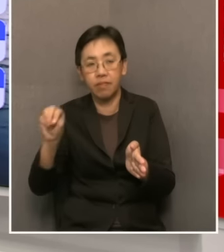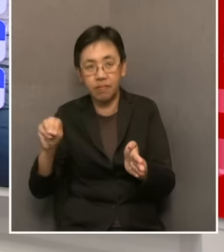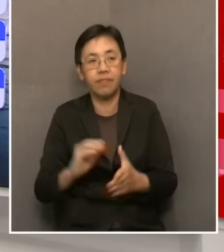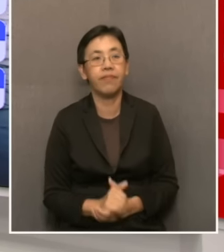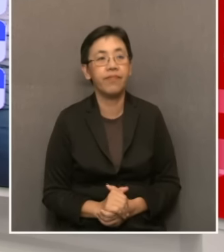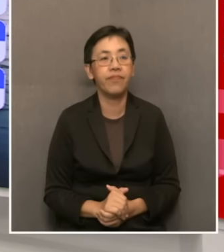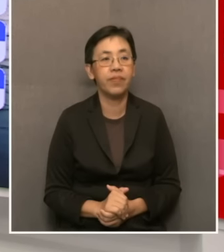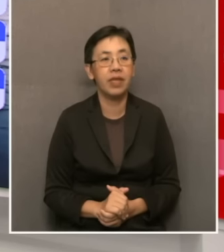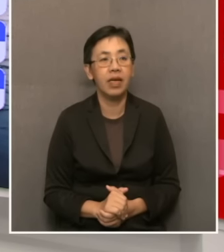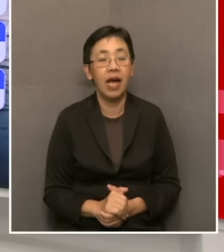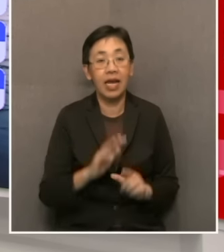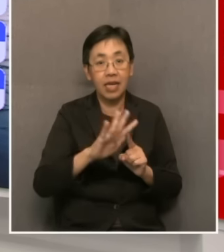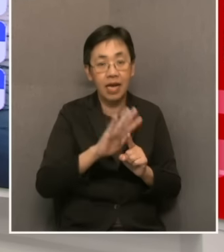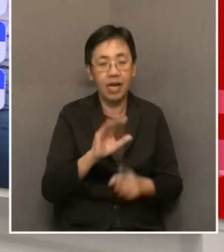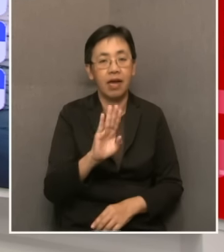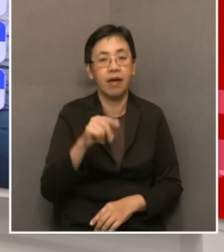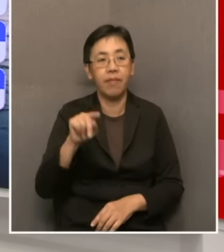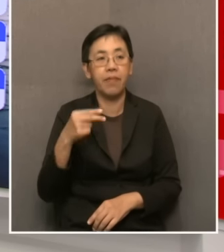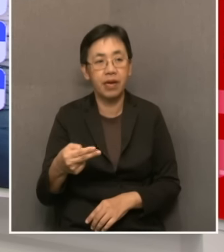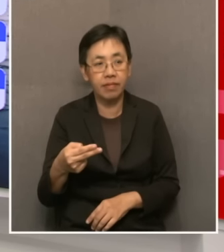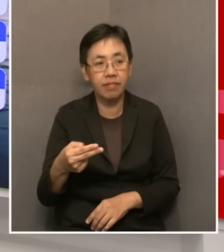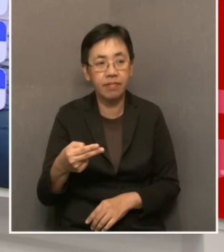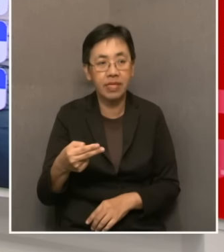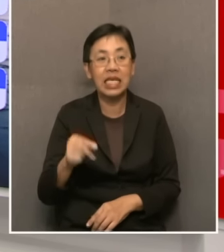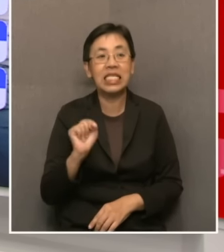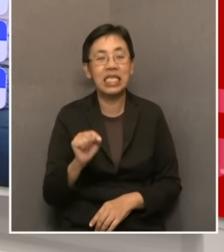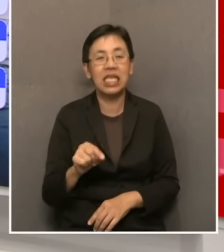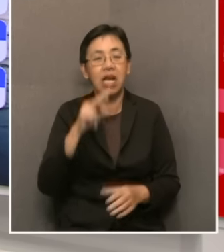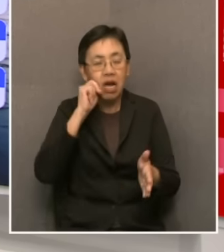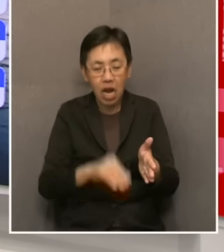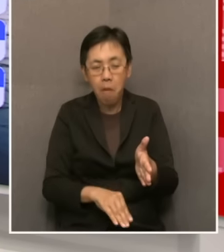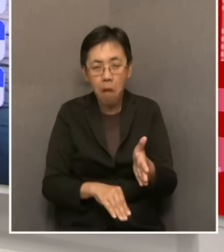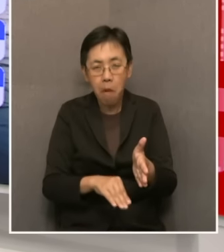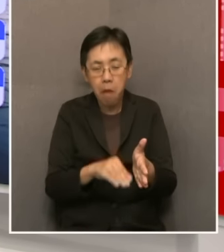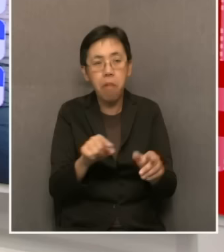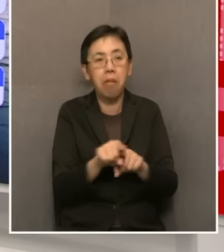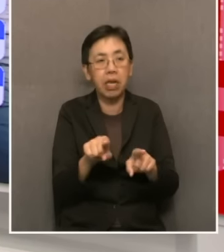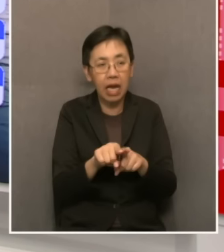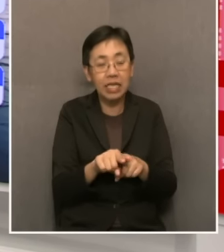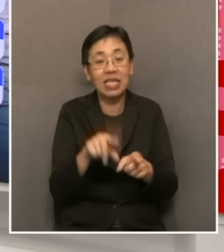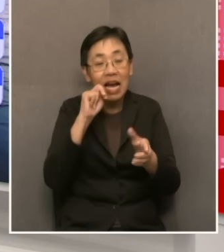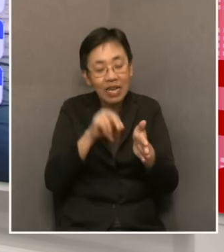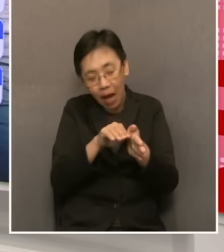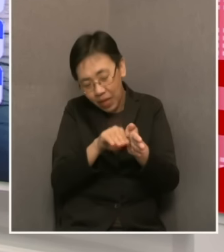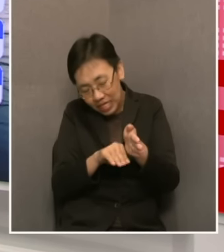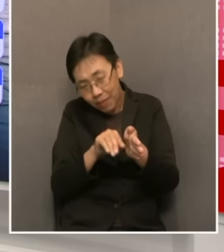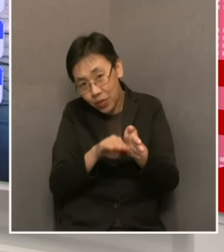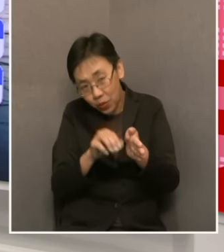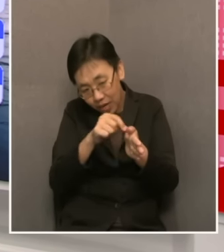ที่บางปะหันค่ะตำบลโพ3ต้นอำเภอบางปะหันน้ำมากเช่นเดียวกันนะคะแล้วก็ต่ำกว่าตลิ่งด้วยอยู่